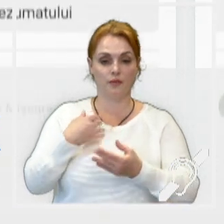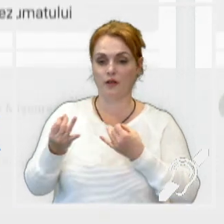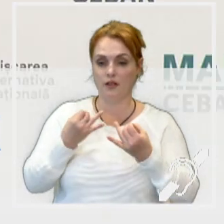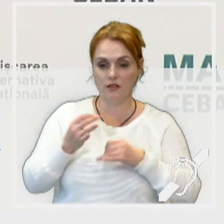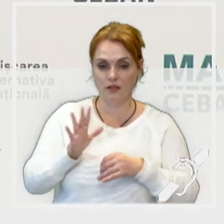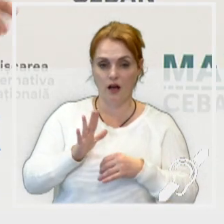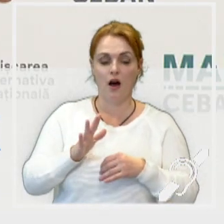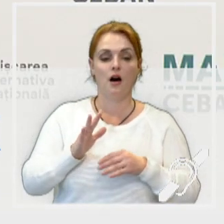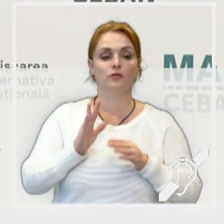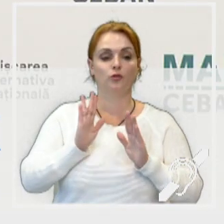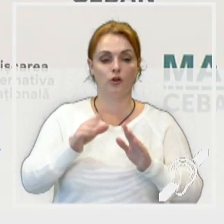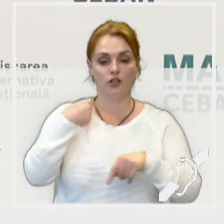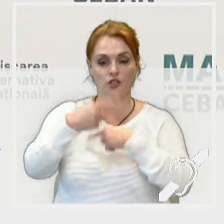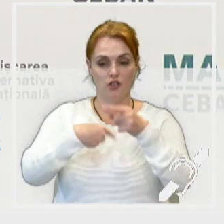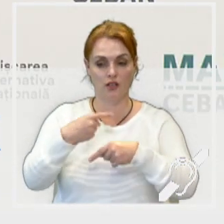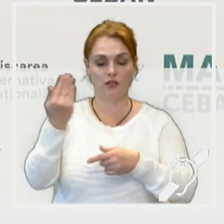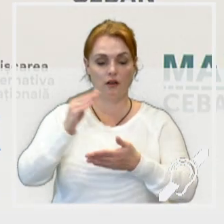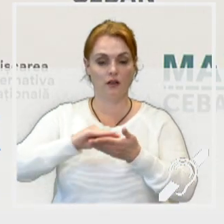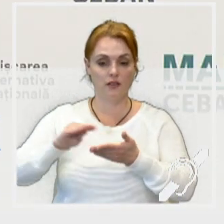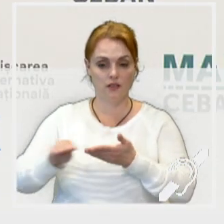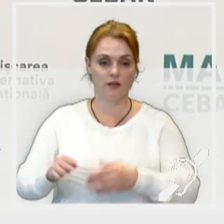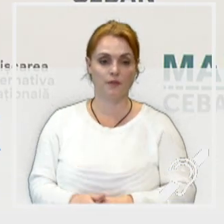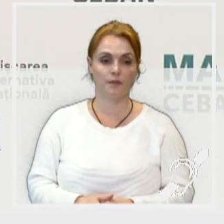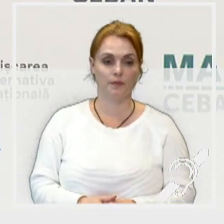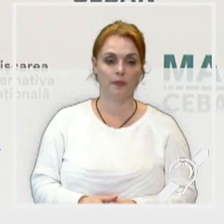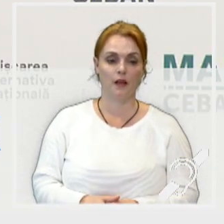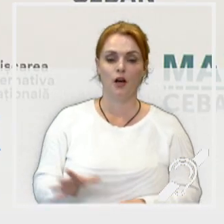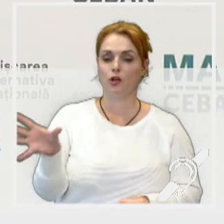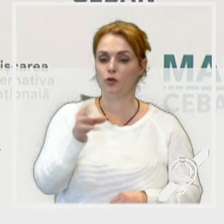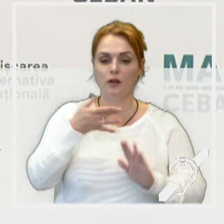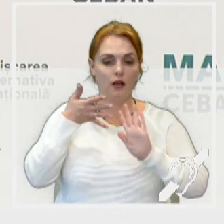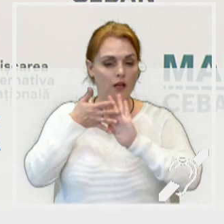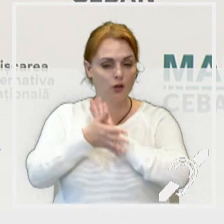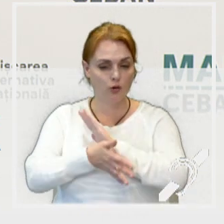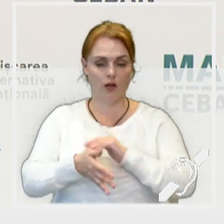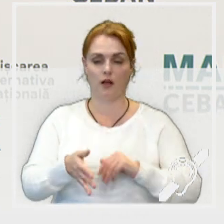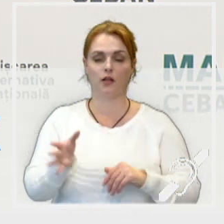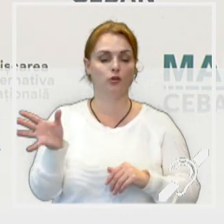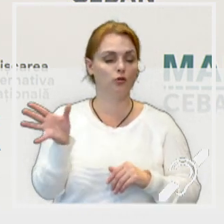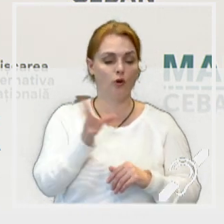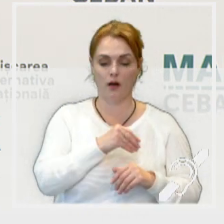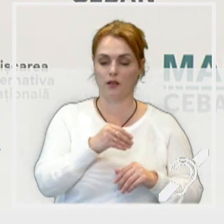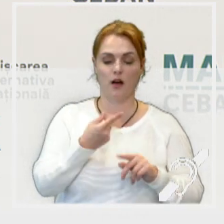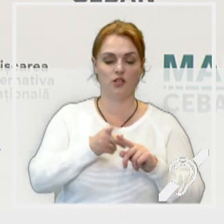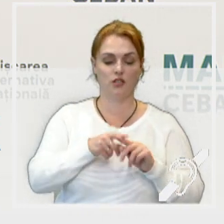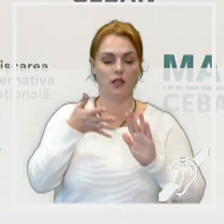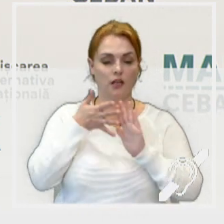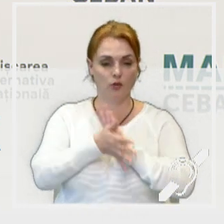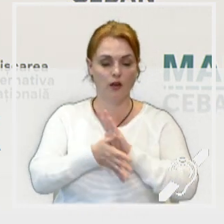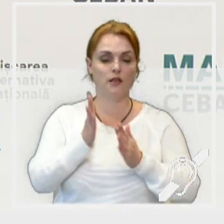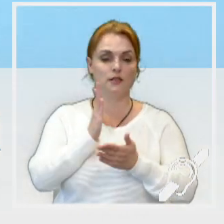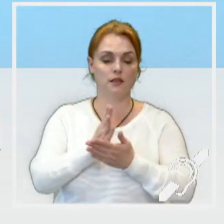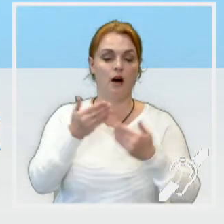toate cheltuielile în campania electorală, indiferent pe ce instrumente sunt declarate, toate sunt publice și pot